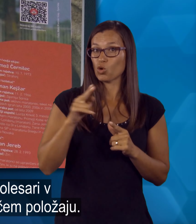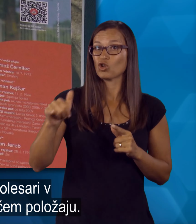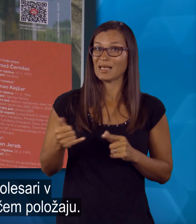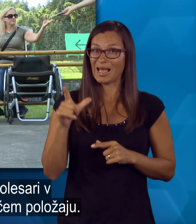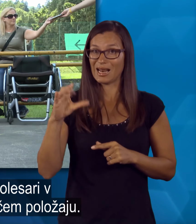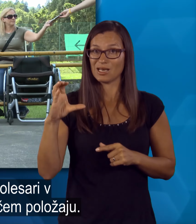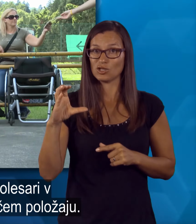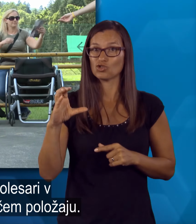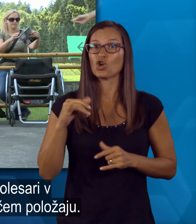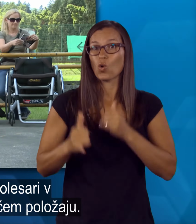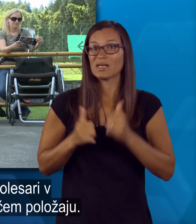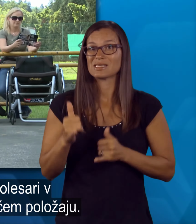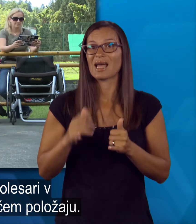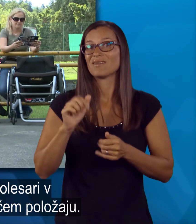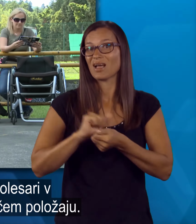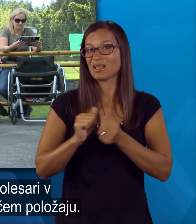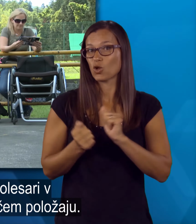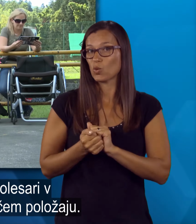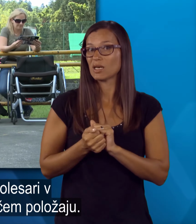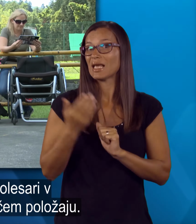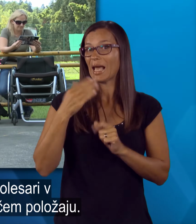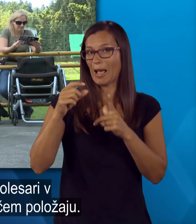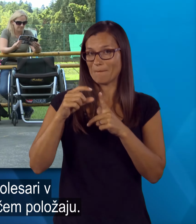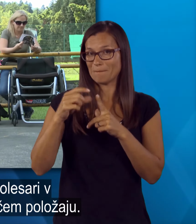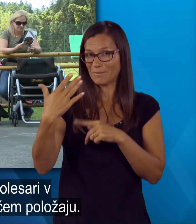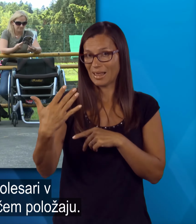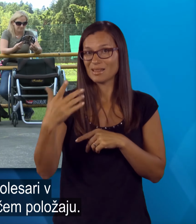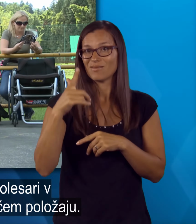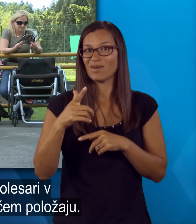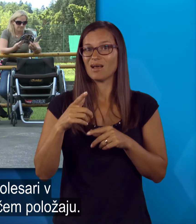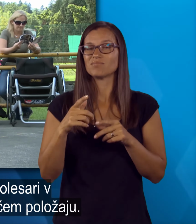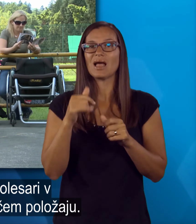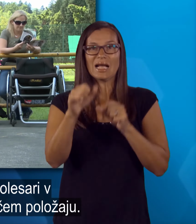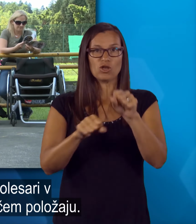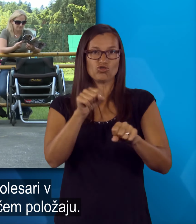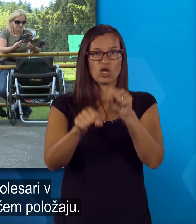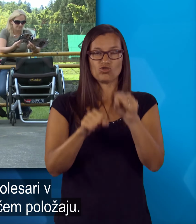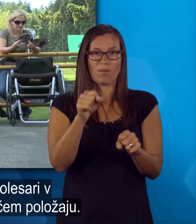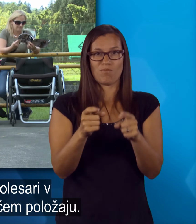Primož Jerelič kolesarji v kategoriji H5 v klevčečem položaju.